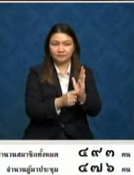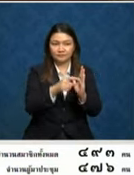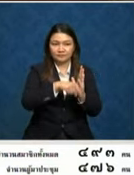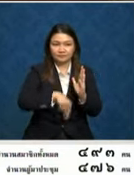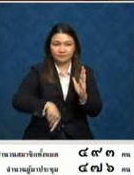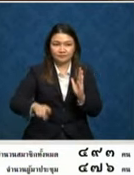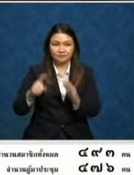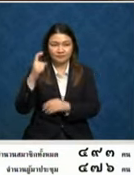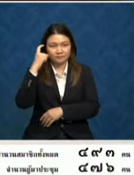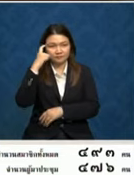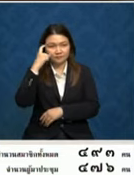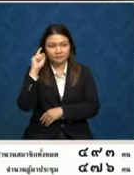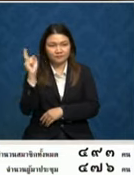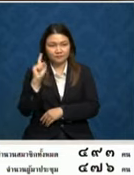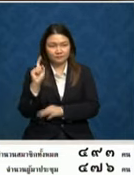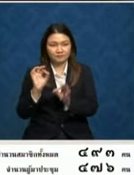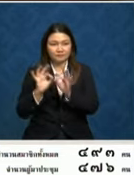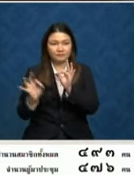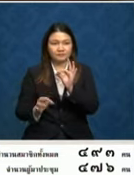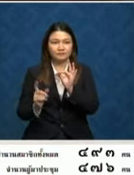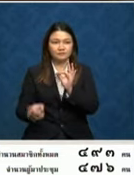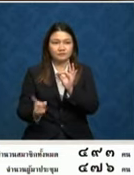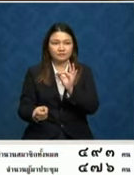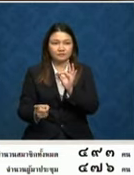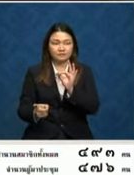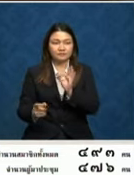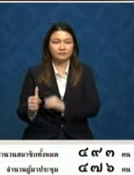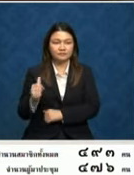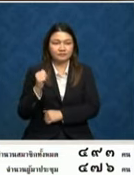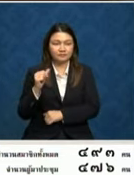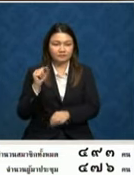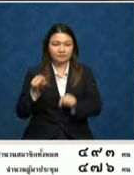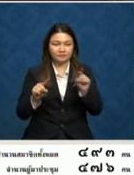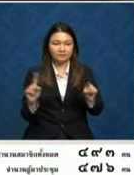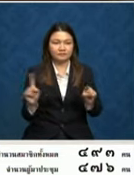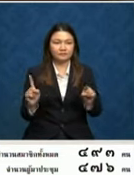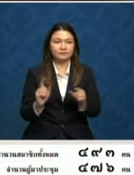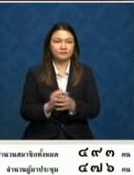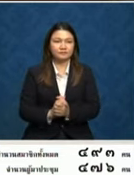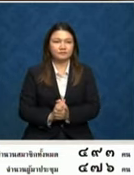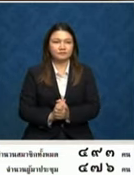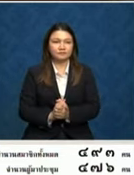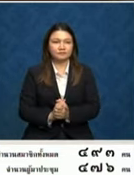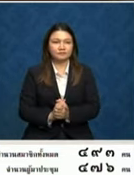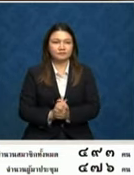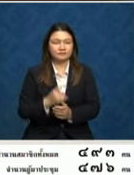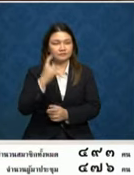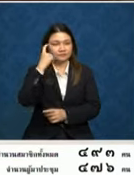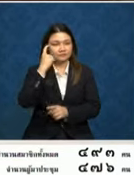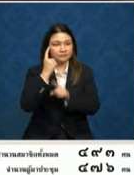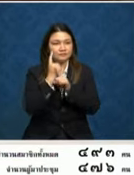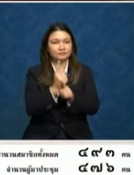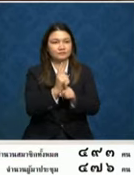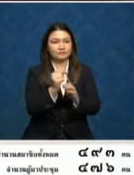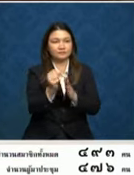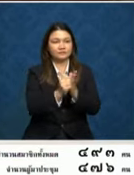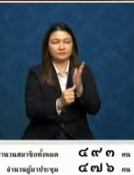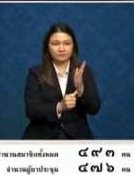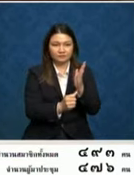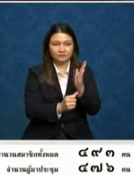คือยังเห็นด้วยกับร่างเดิมนะครับท่านผู้ใดที่เห็นด้วยกับการแก้